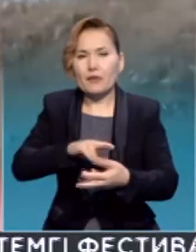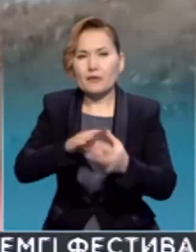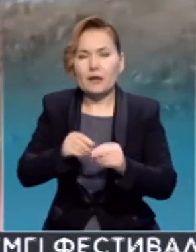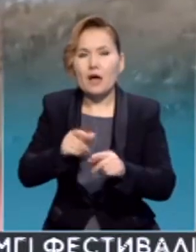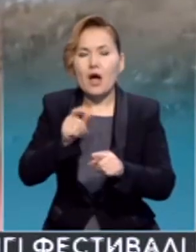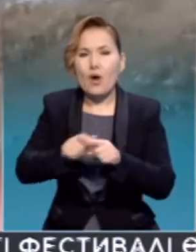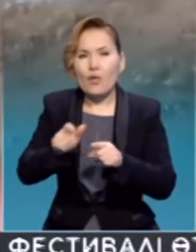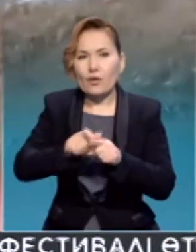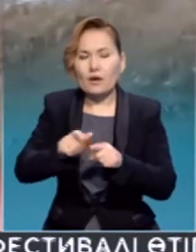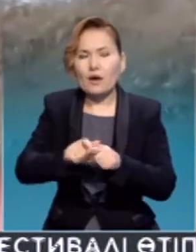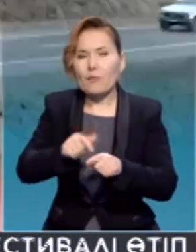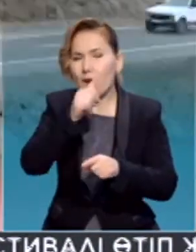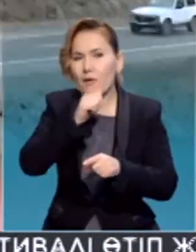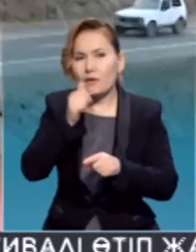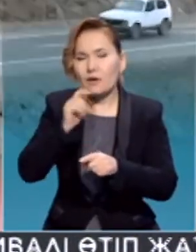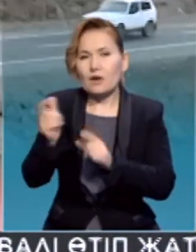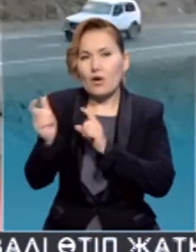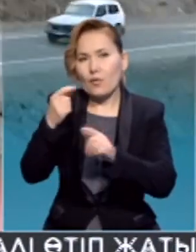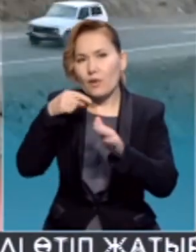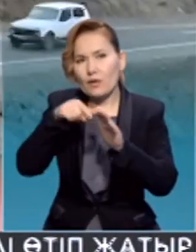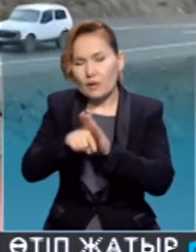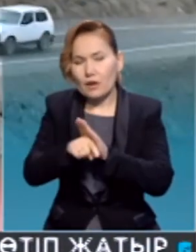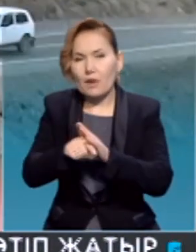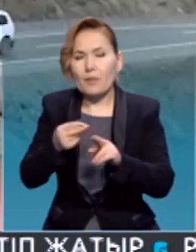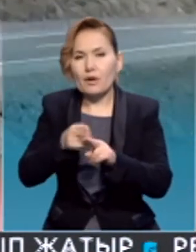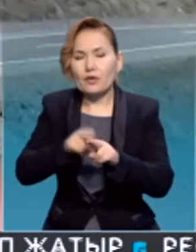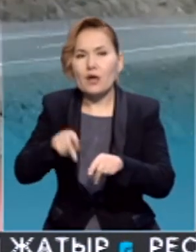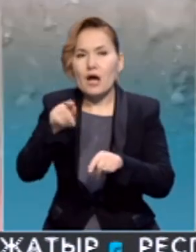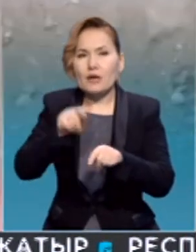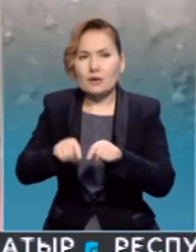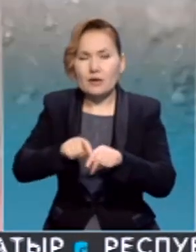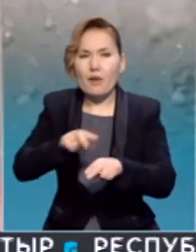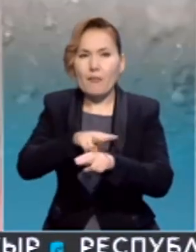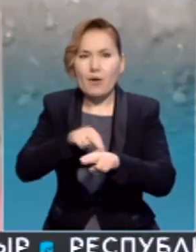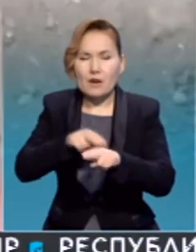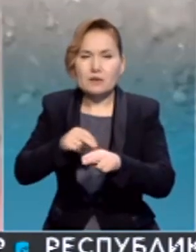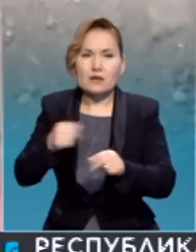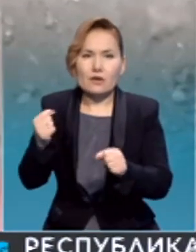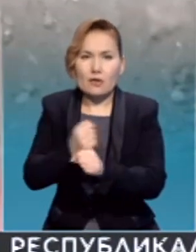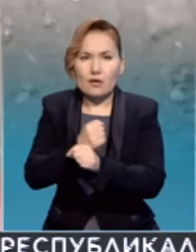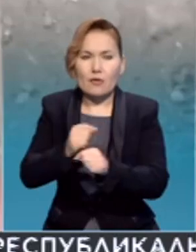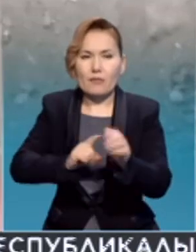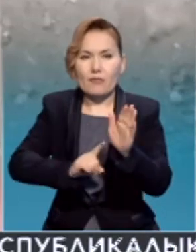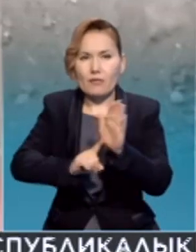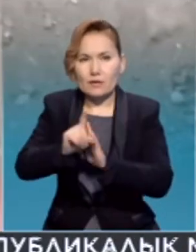тасымалдауы мүмкін көлікті тексермек болды деген ақпар бар. Мұндай мәліметті Әзірбайжан қорғаныс